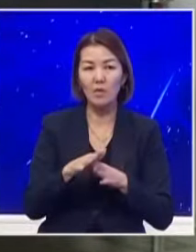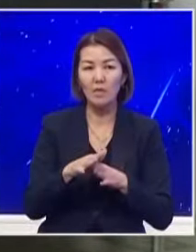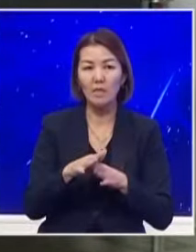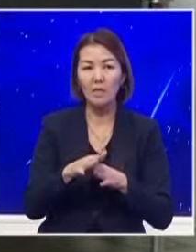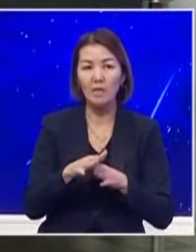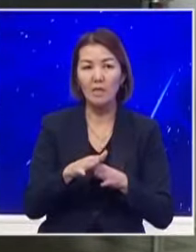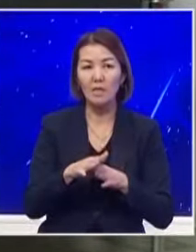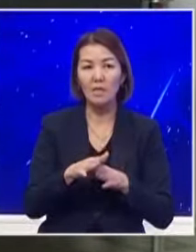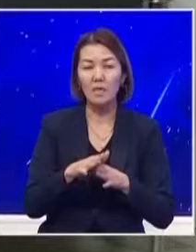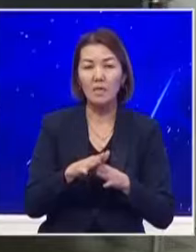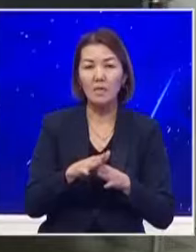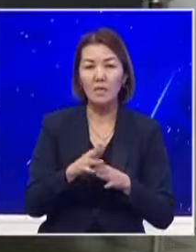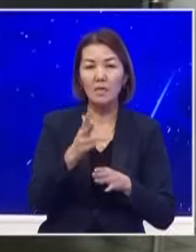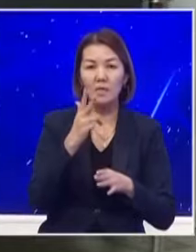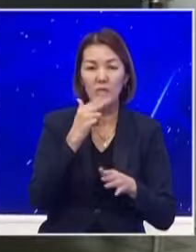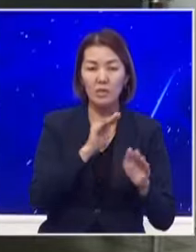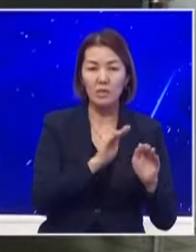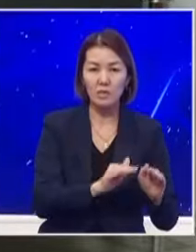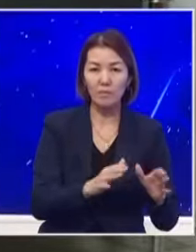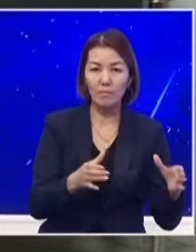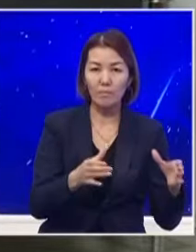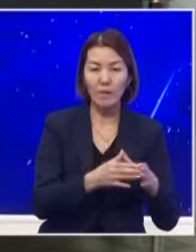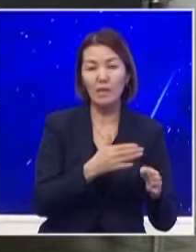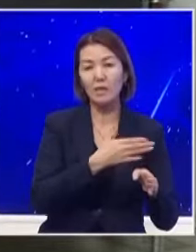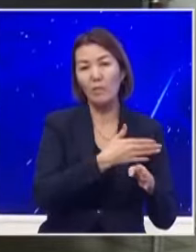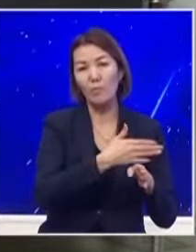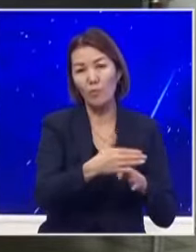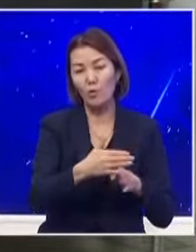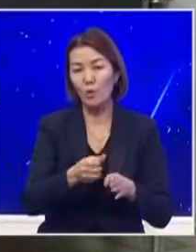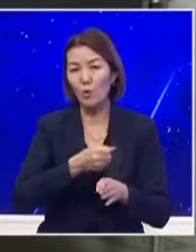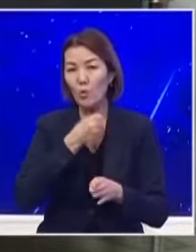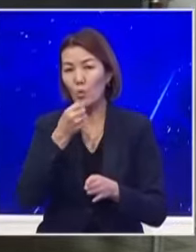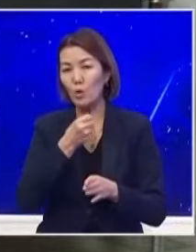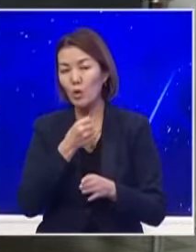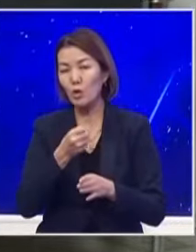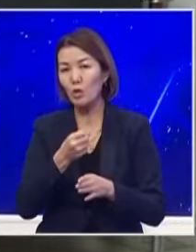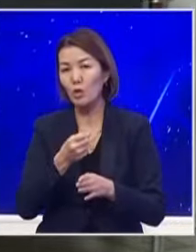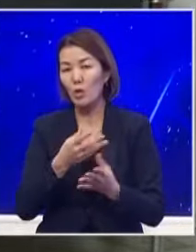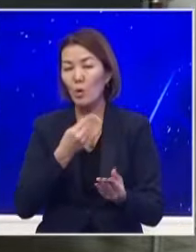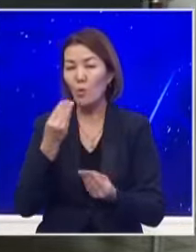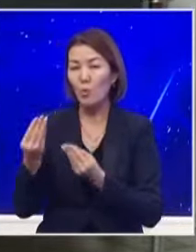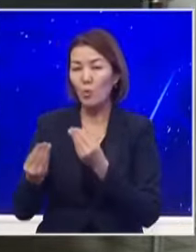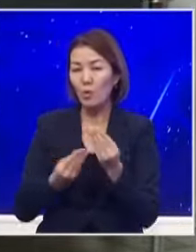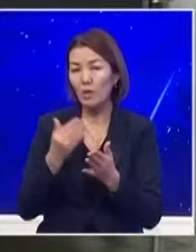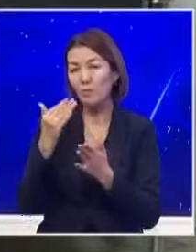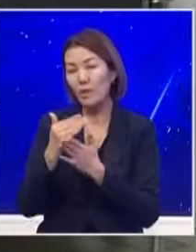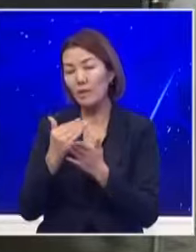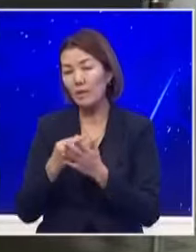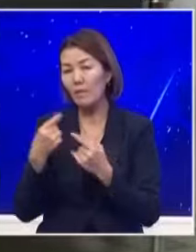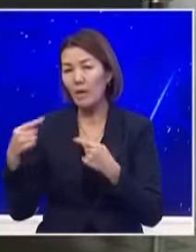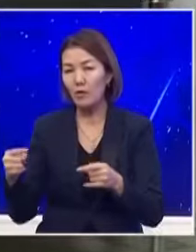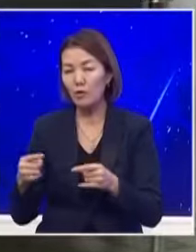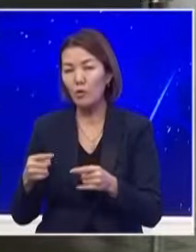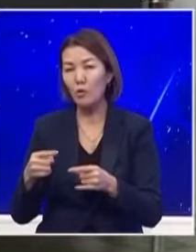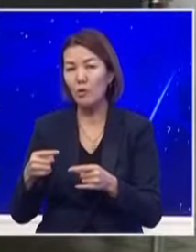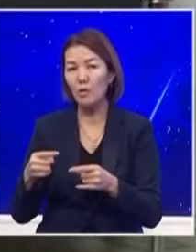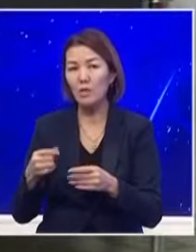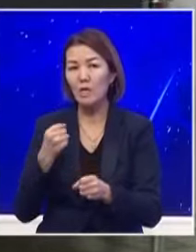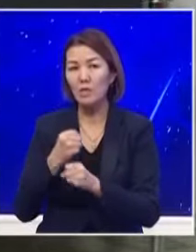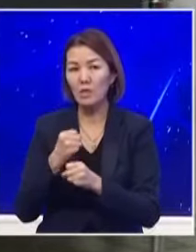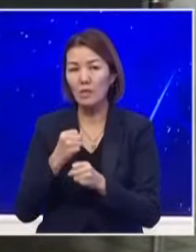кіші балалардан бөлек ұстауға, бөлек жаңағы ойын сауық ойнататын жер, демалатын жерлерін бөлек